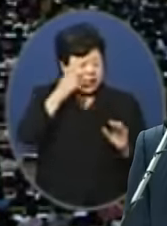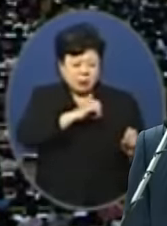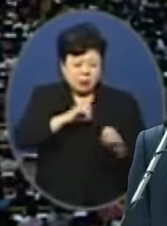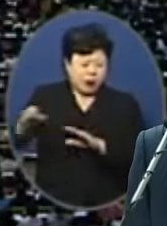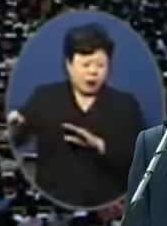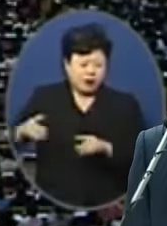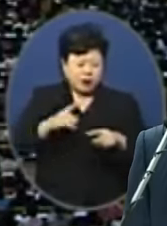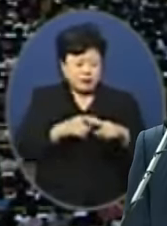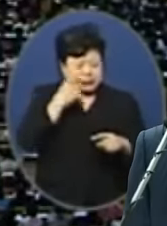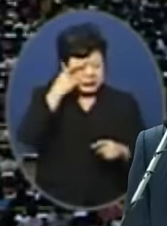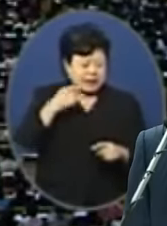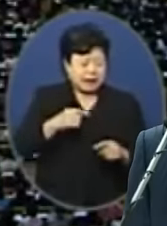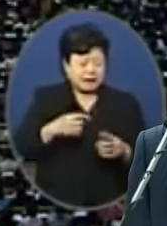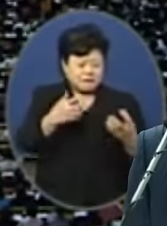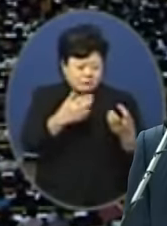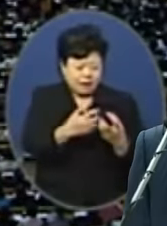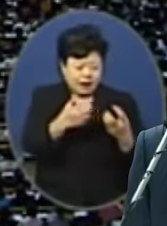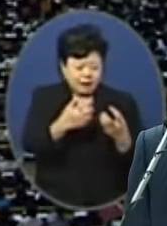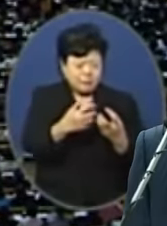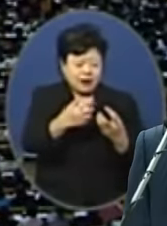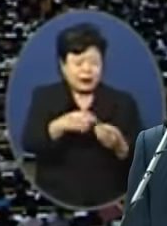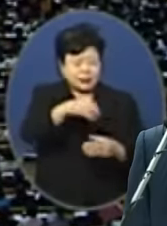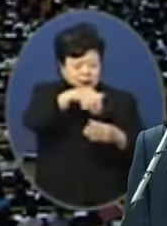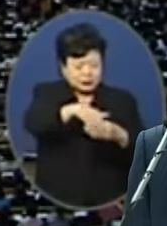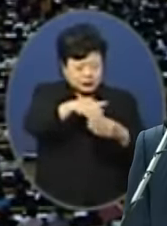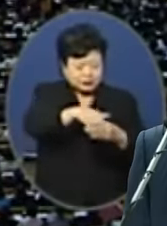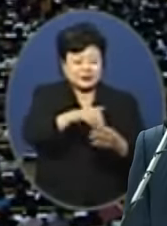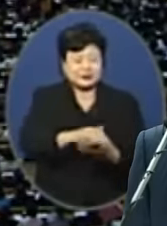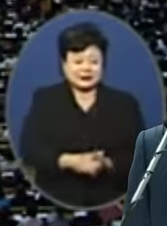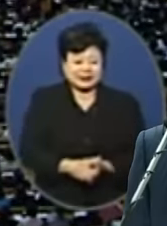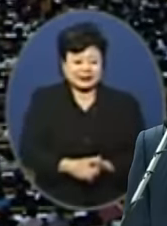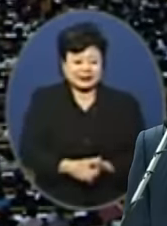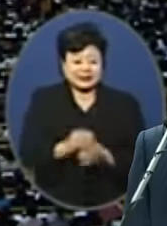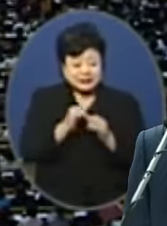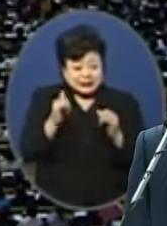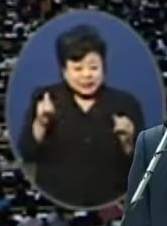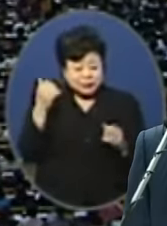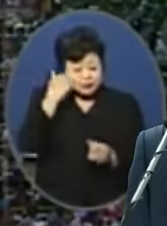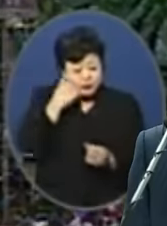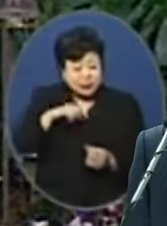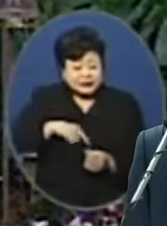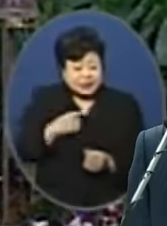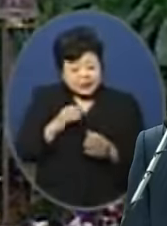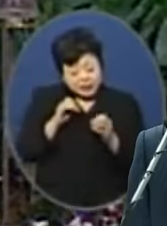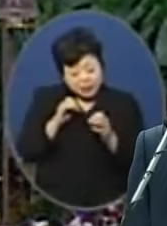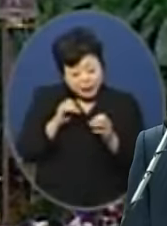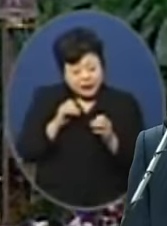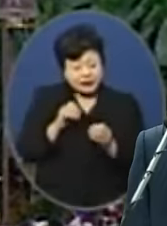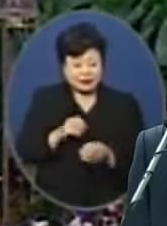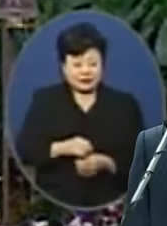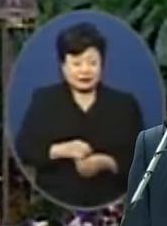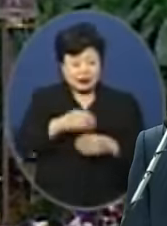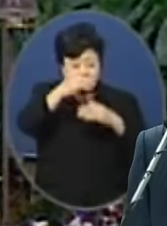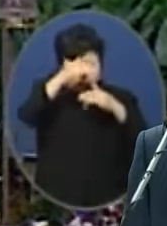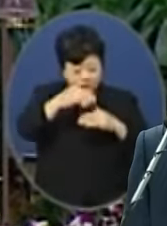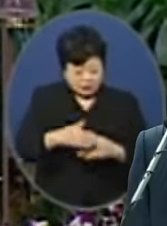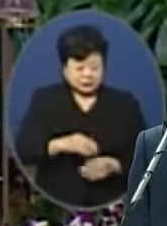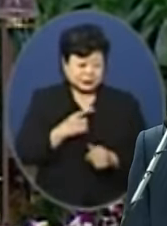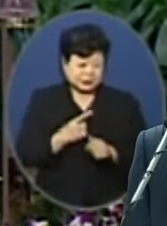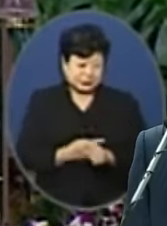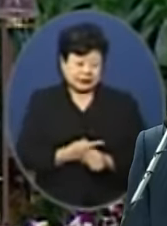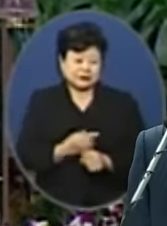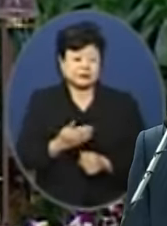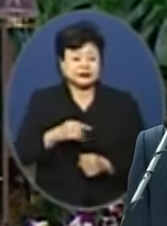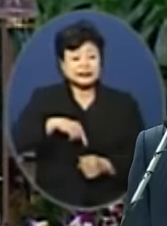드러내고 긍정적인 생각을 집어넣었다는 것입니다. 사람들은 누구나 자신과 대화를 하는데 그 과정이 너무